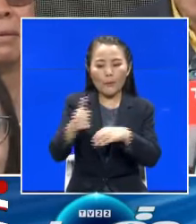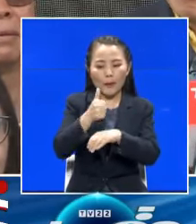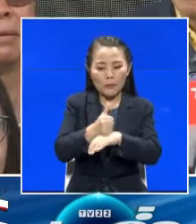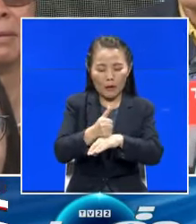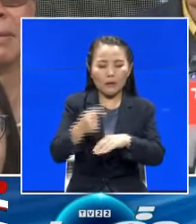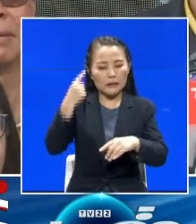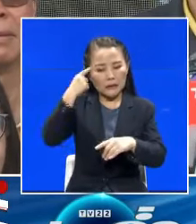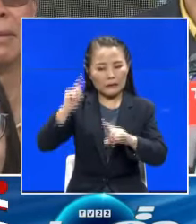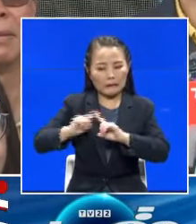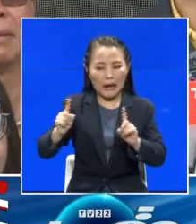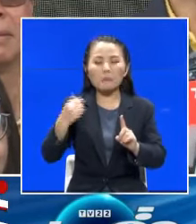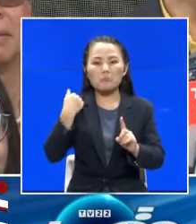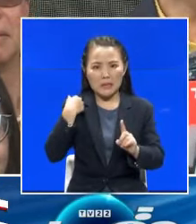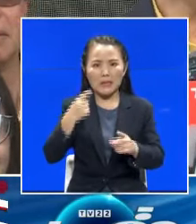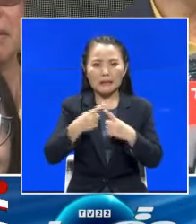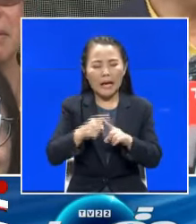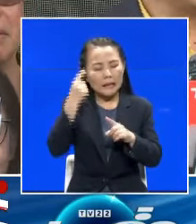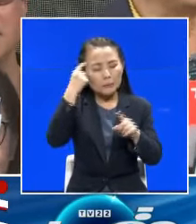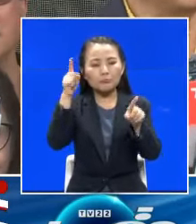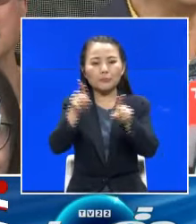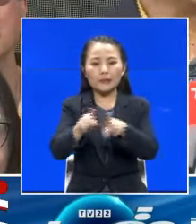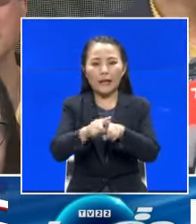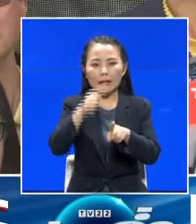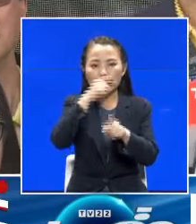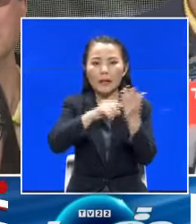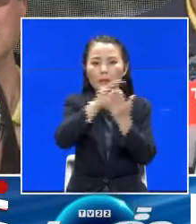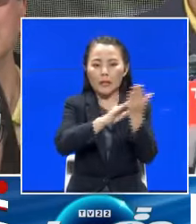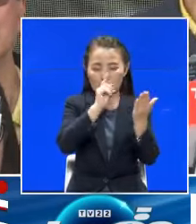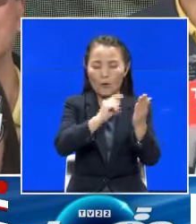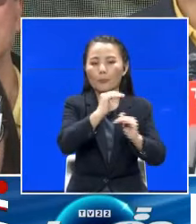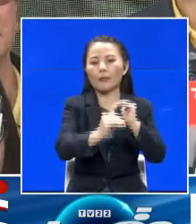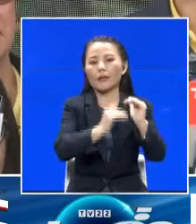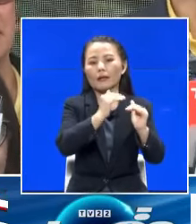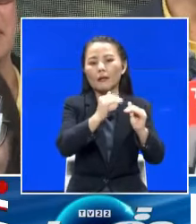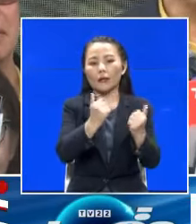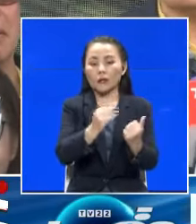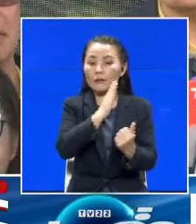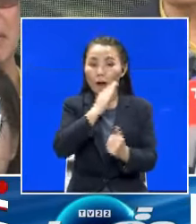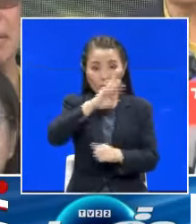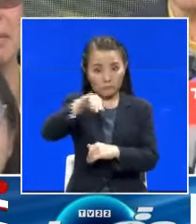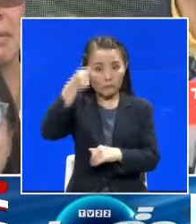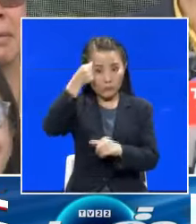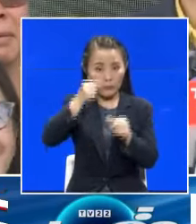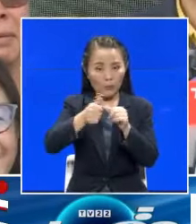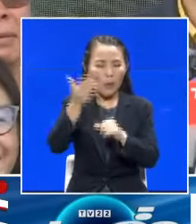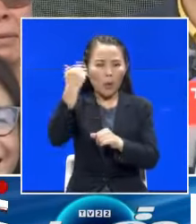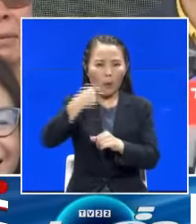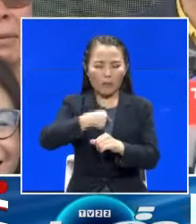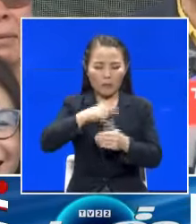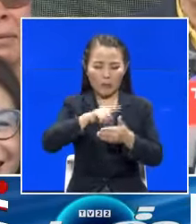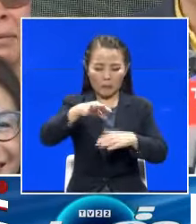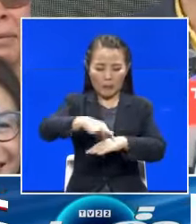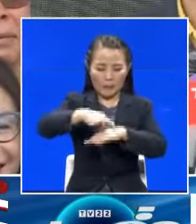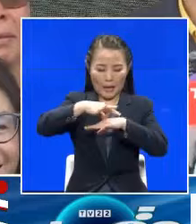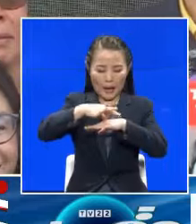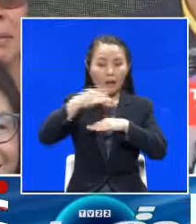างกันบ้างแต่โดยรวมเนี่ยก็เห็นตรงกันเพราะบ้านเมืองต้องเดินไปข้างหน้าให้ได้ถ้าท่านจำได้เนี่ยนะตอนที่ตนเองได้รับการแต่งตั้งก็เ